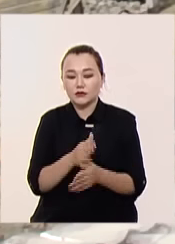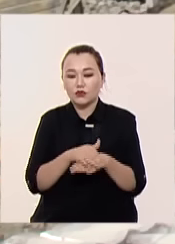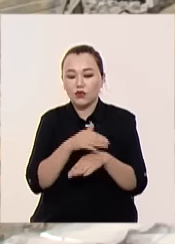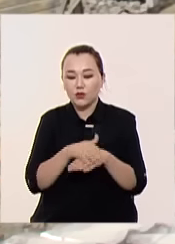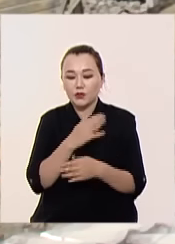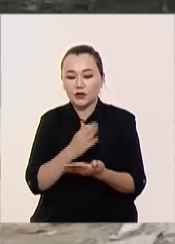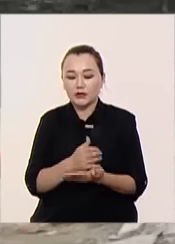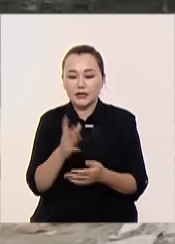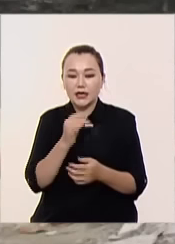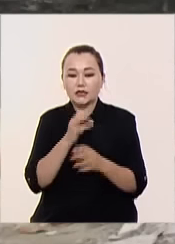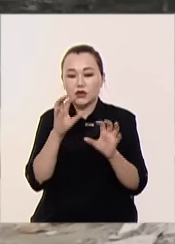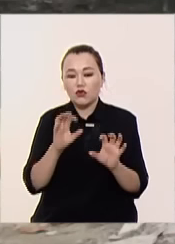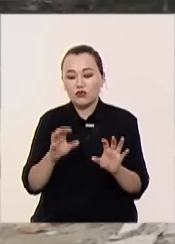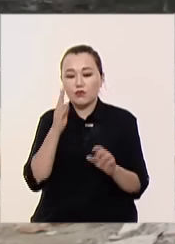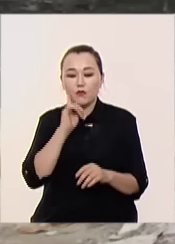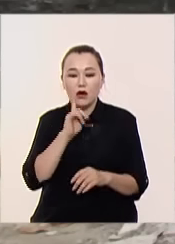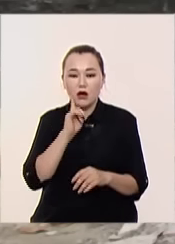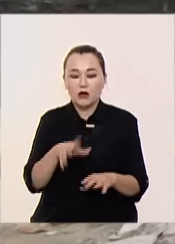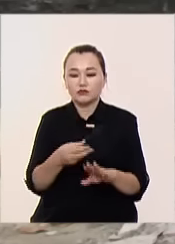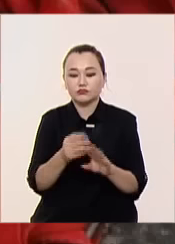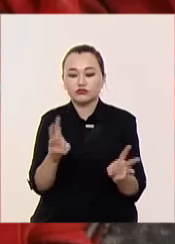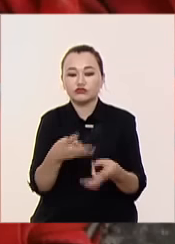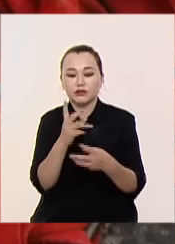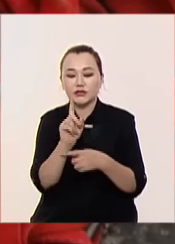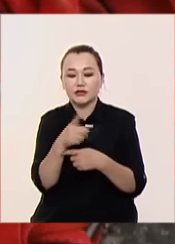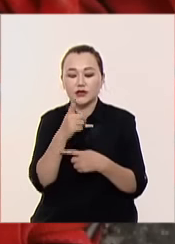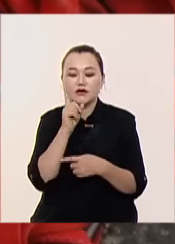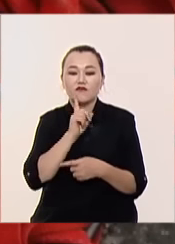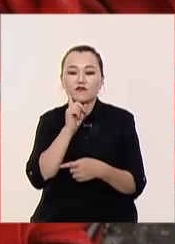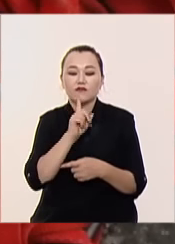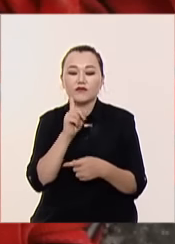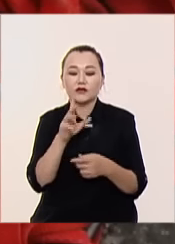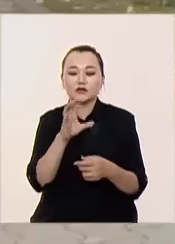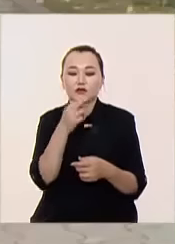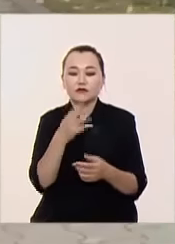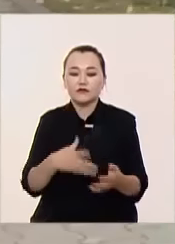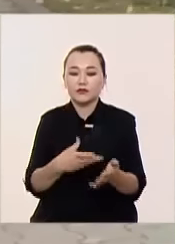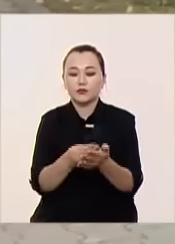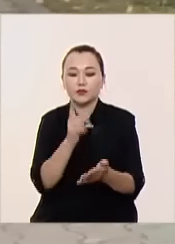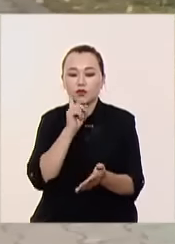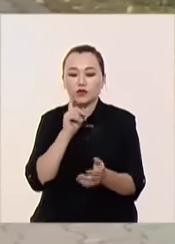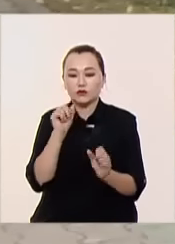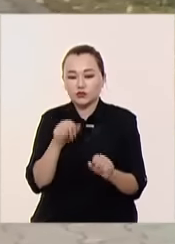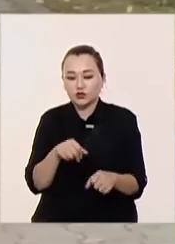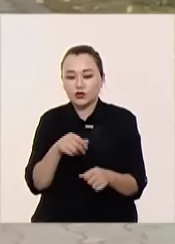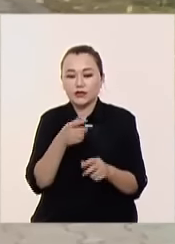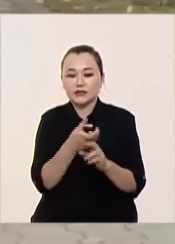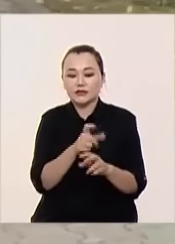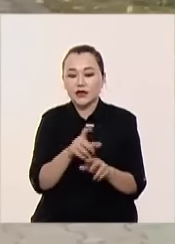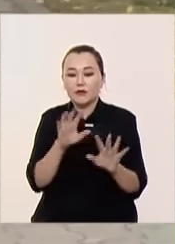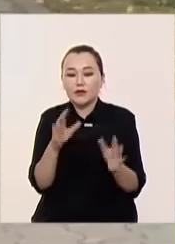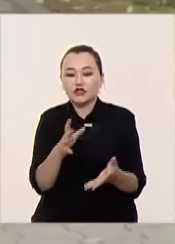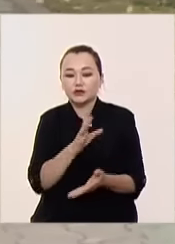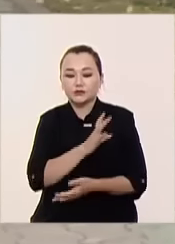что по закону могут пока только выплатить погорельцам единовременную социальную выплату. Здесь